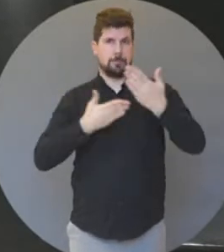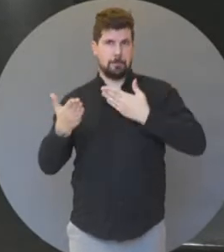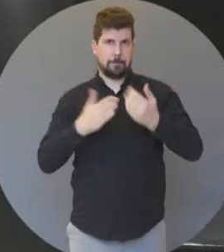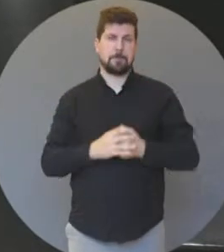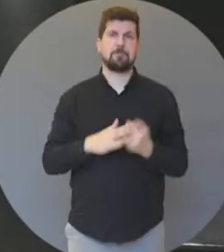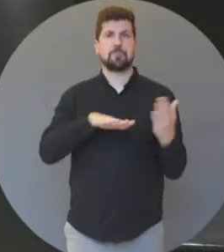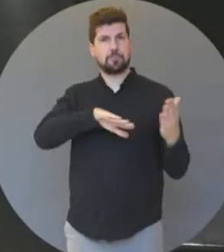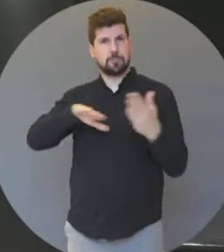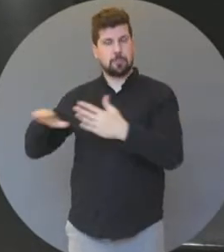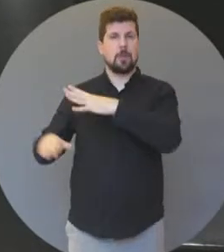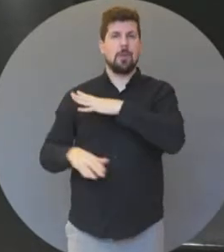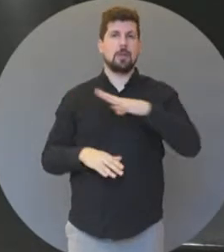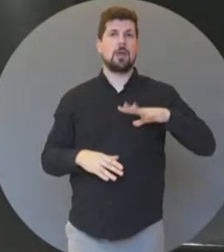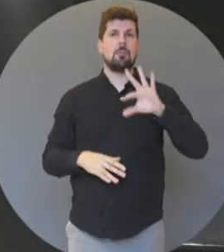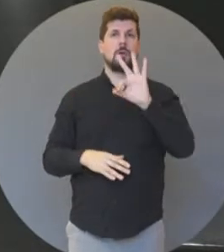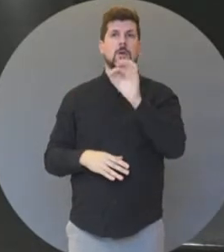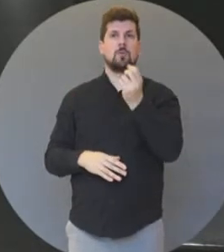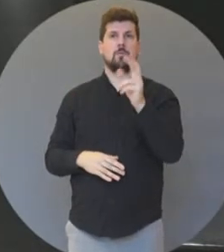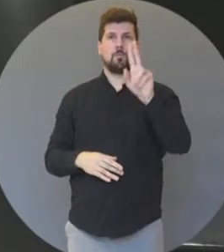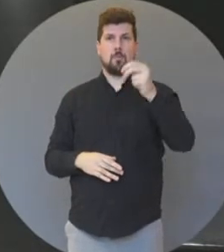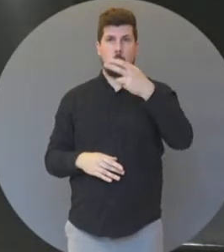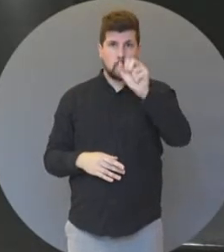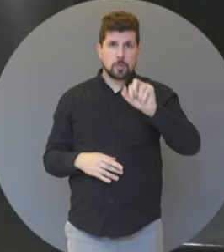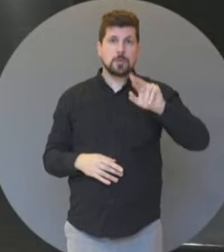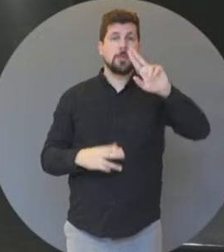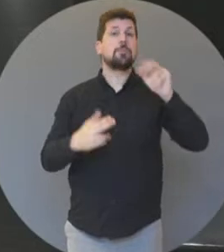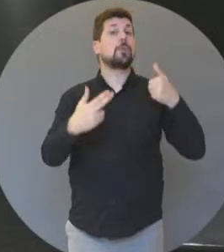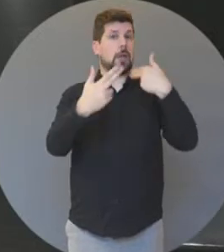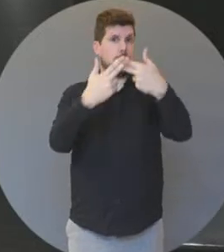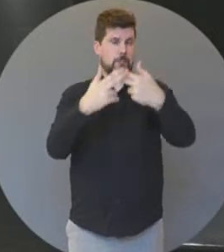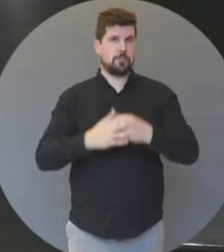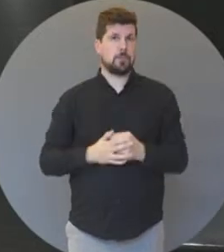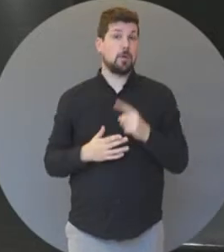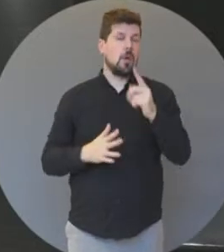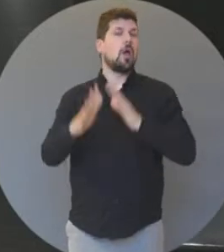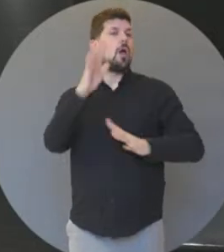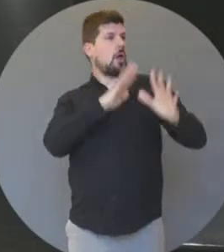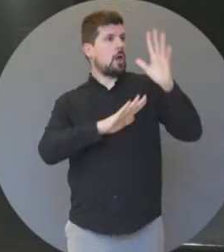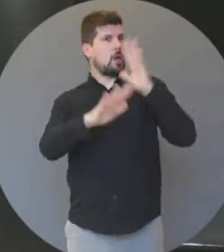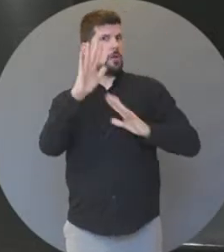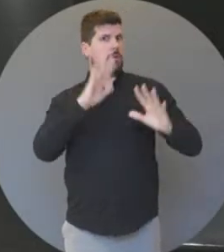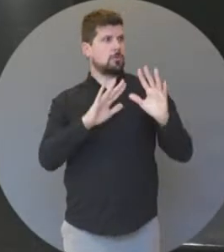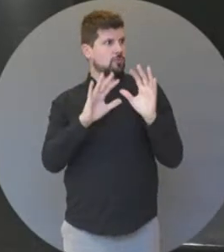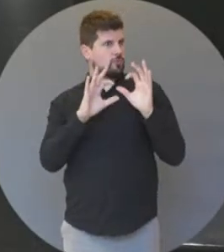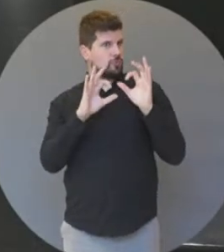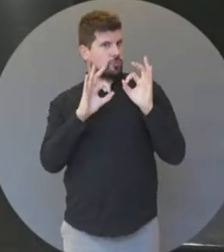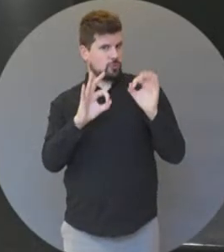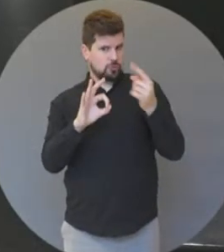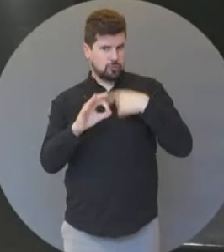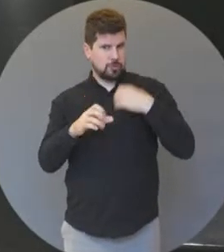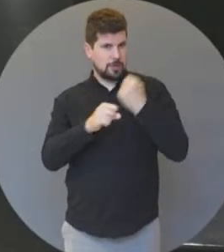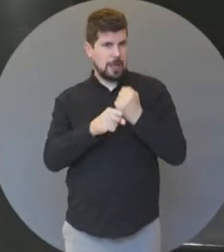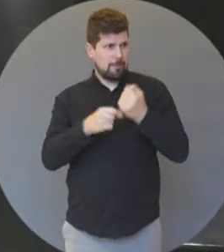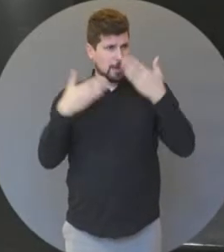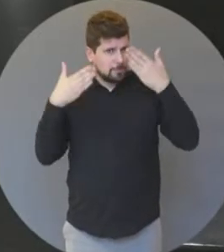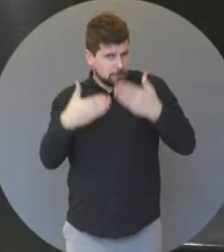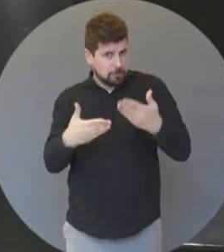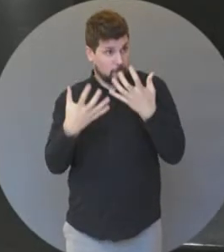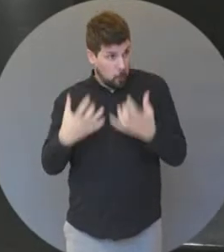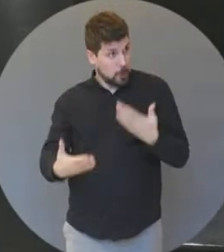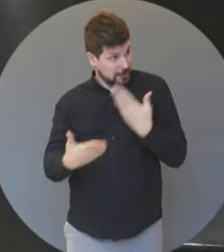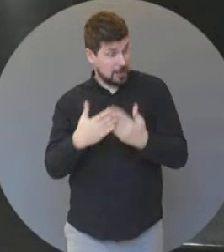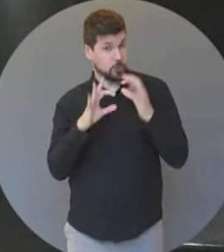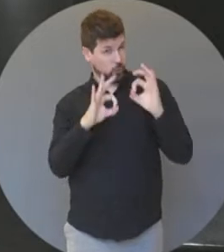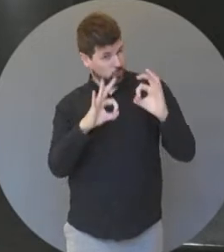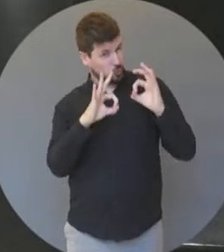Fournier c'est vous avez dit exactement exactement ce sur quoi on veut travailler je me rappelle une